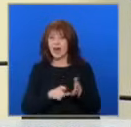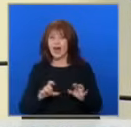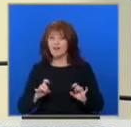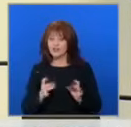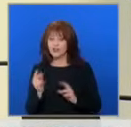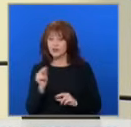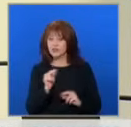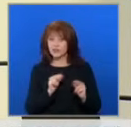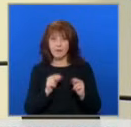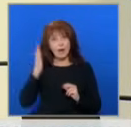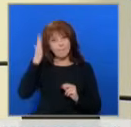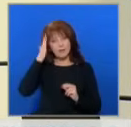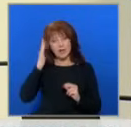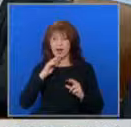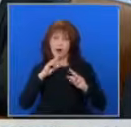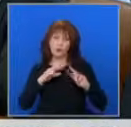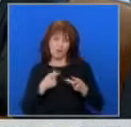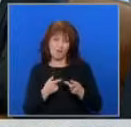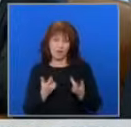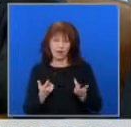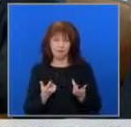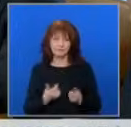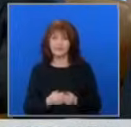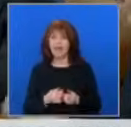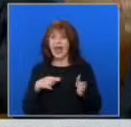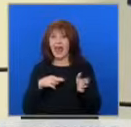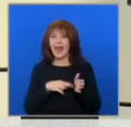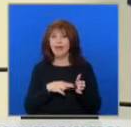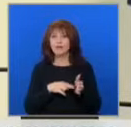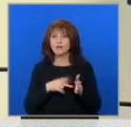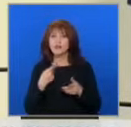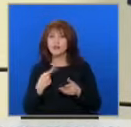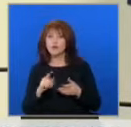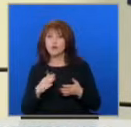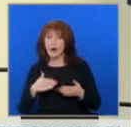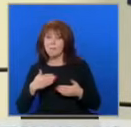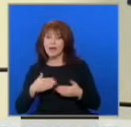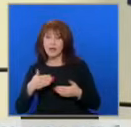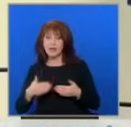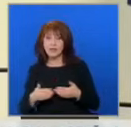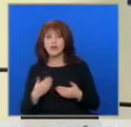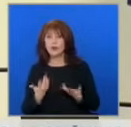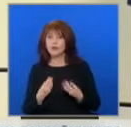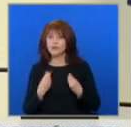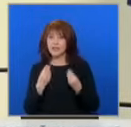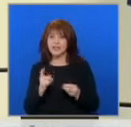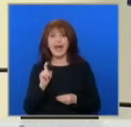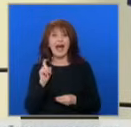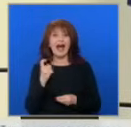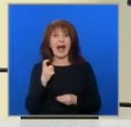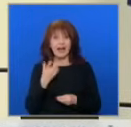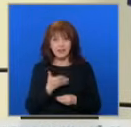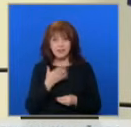заседание премиерът отговори задочно на Пеевски. Електронизацията е друг основен приоритет, който ще гарантира изсветляването